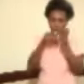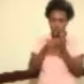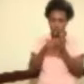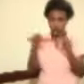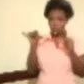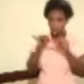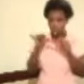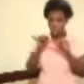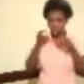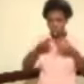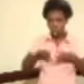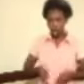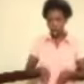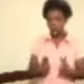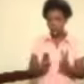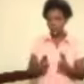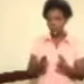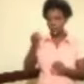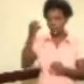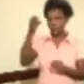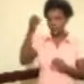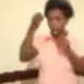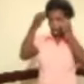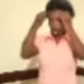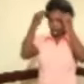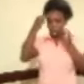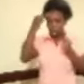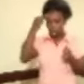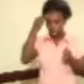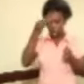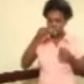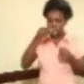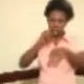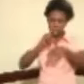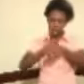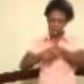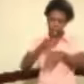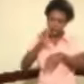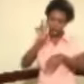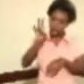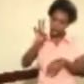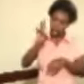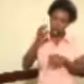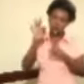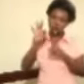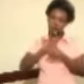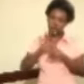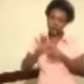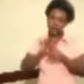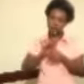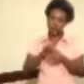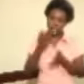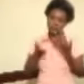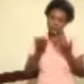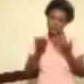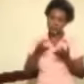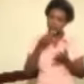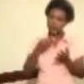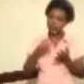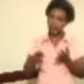m'a facilité toute bagarre, madame a fini le 7 février, mais encore une fois, c'est malheureux que le tape